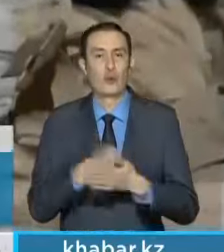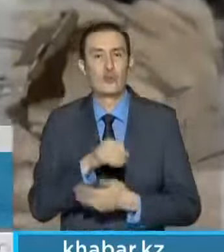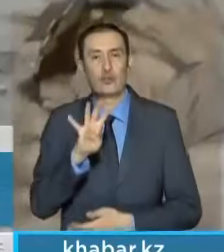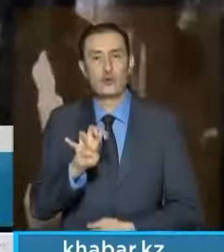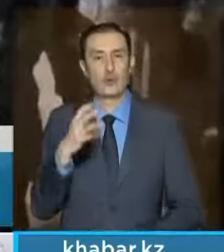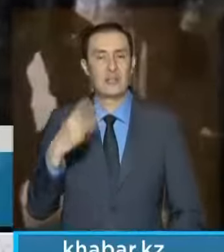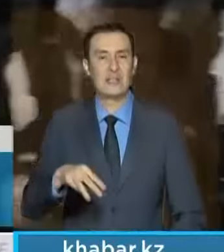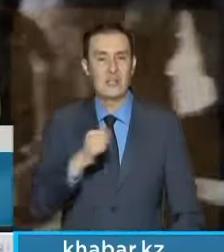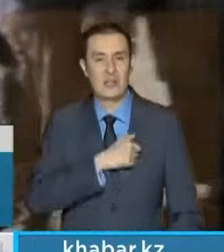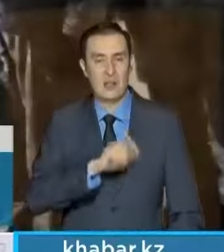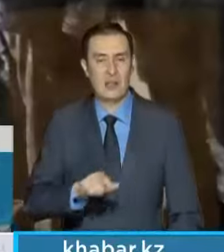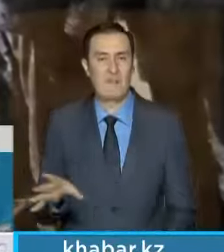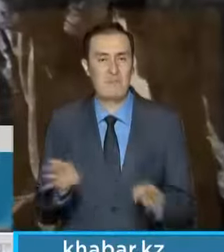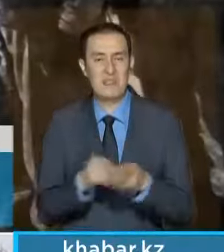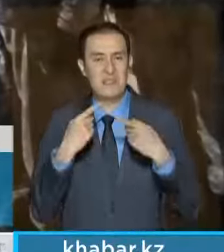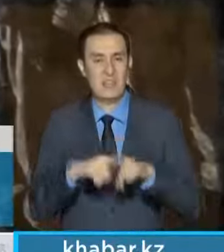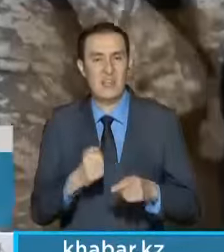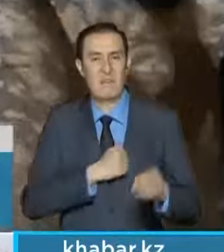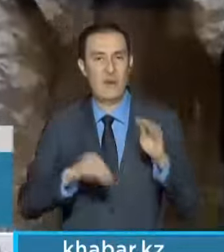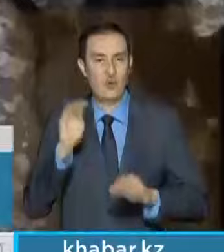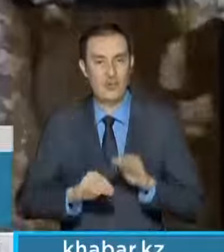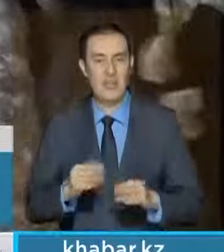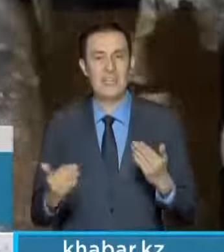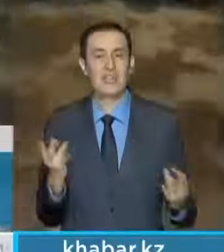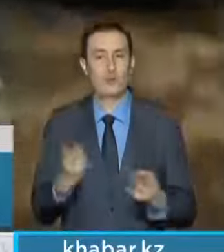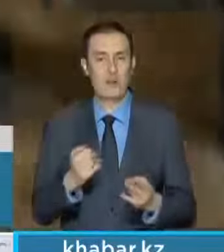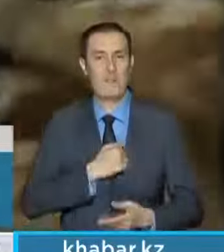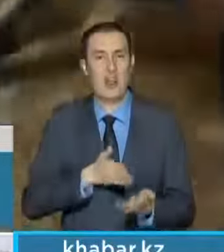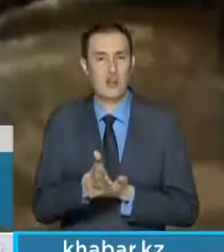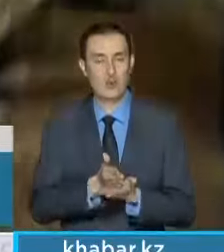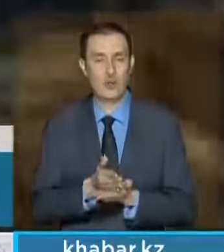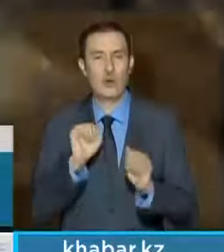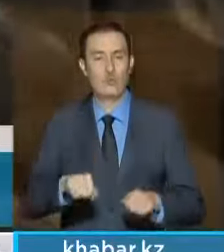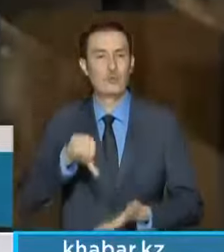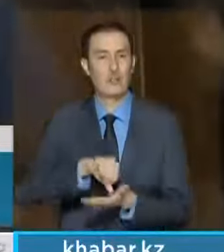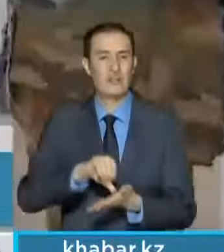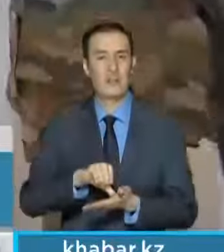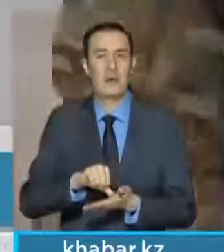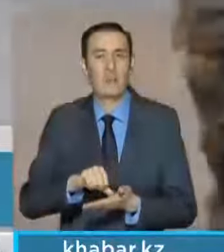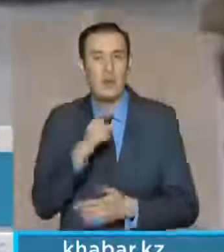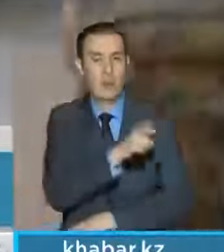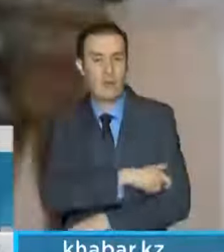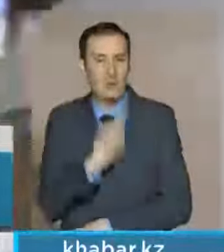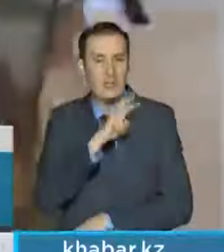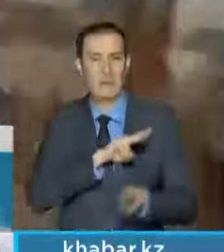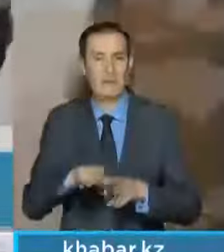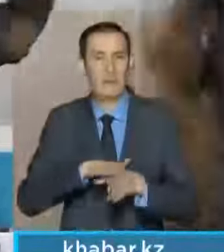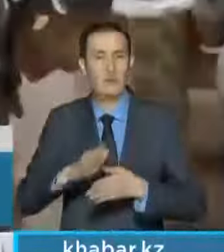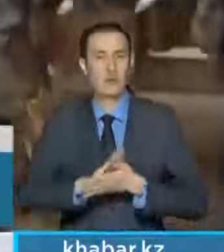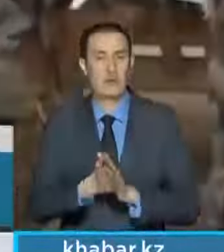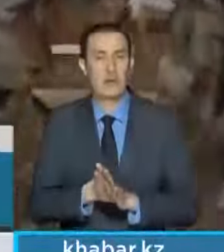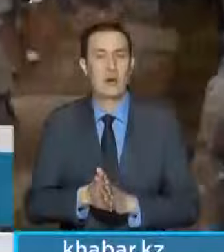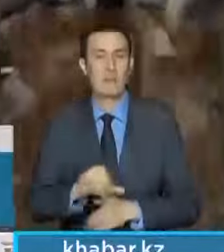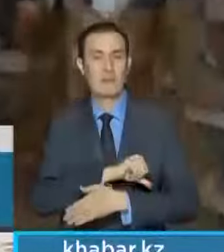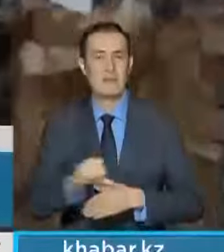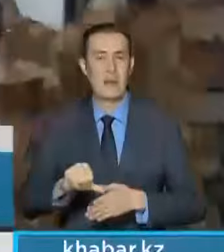430 человек вместе с военной техникой и вооружением. В случае необходимости наши военнослужащие примут участие в операции по наблюдению за выполнением условий примирия